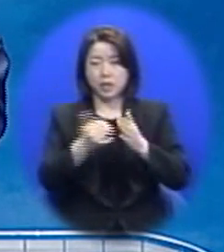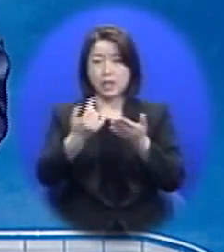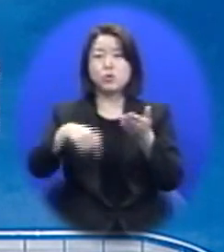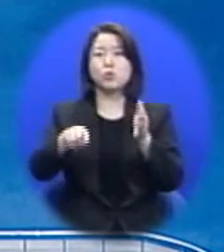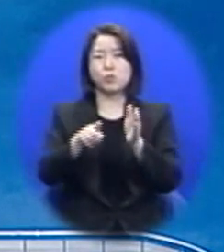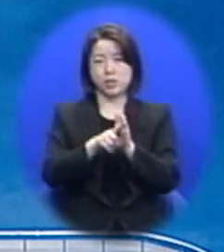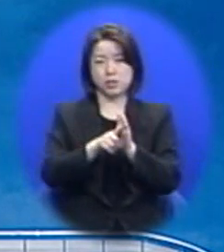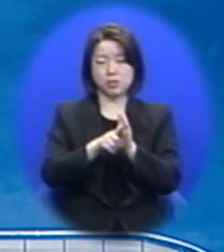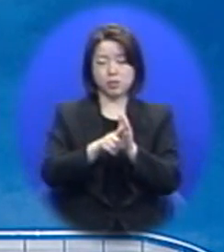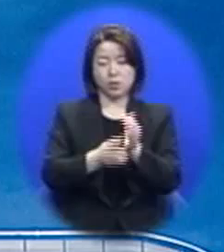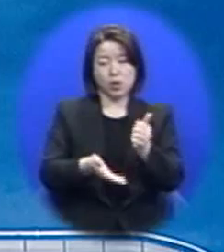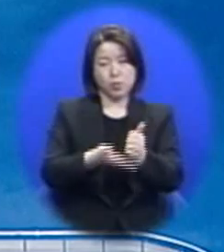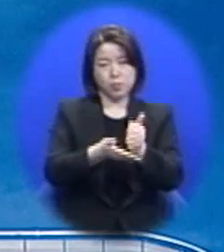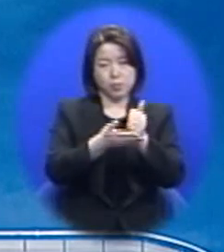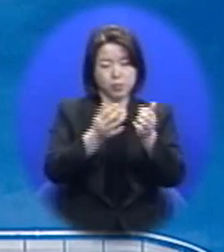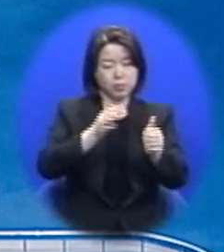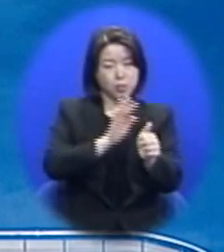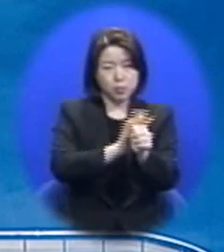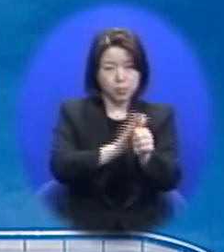여러분,